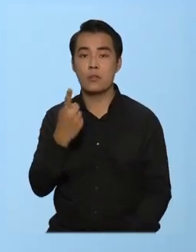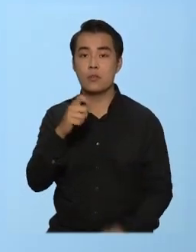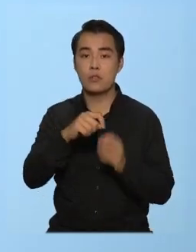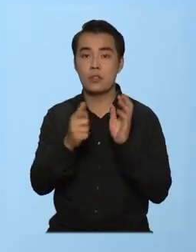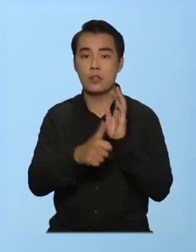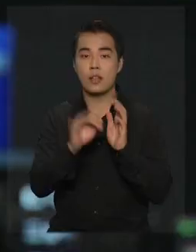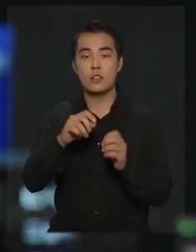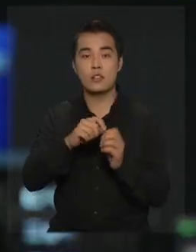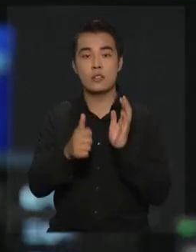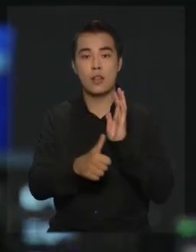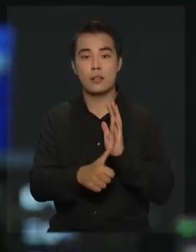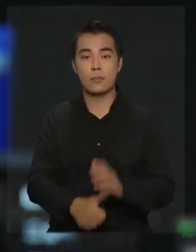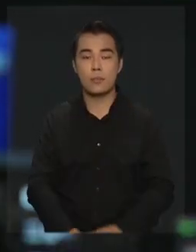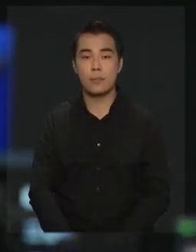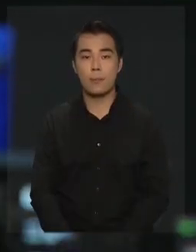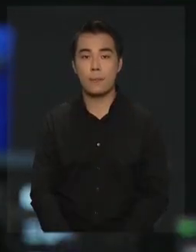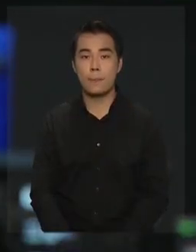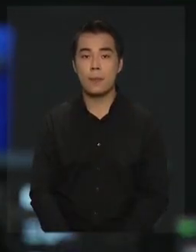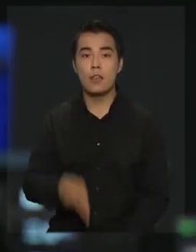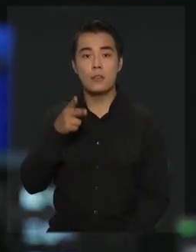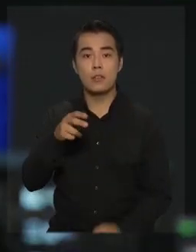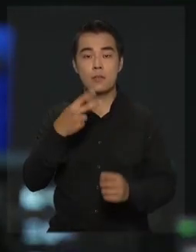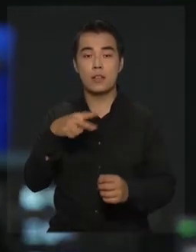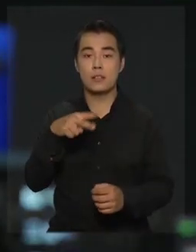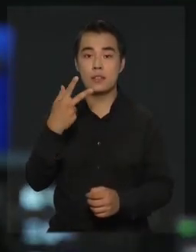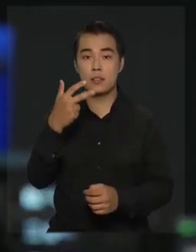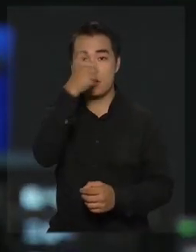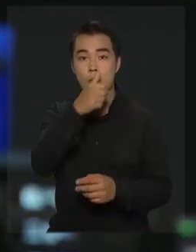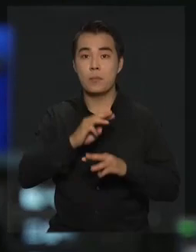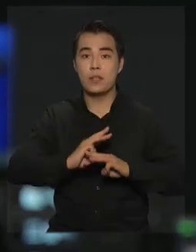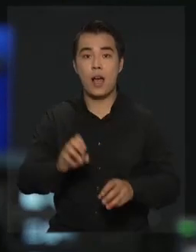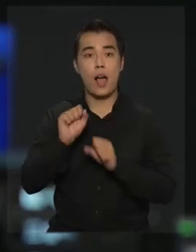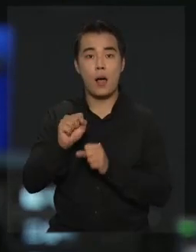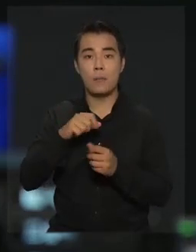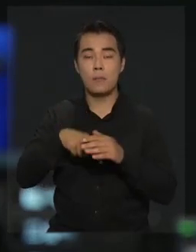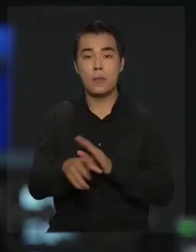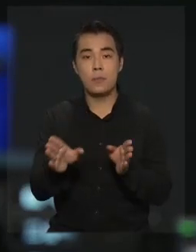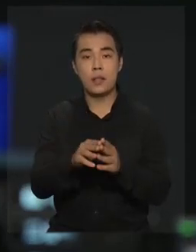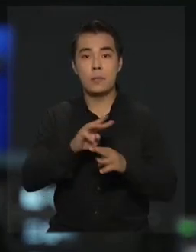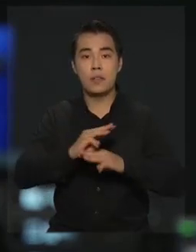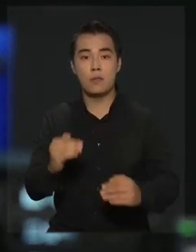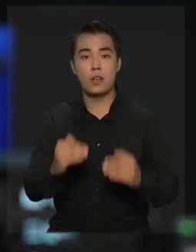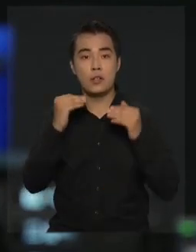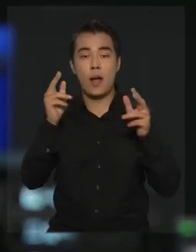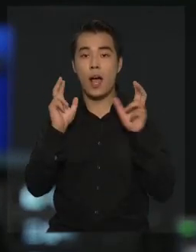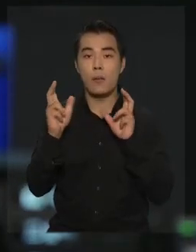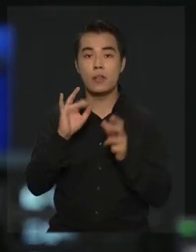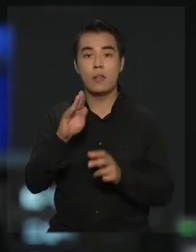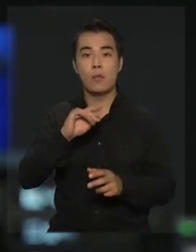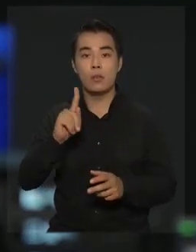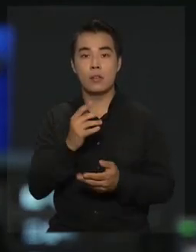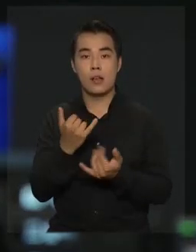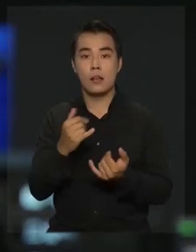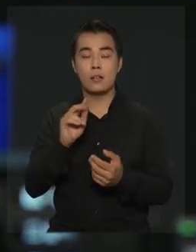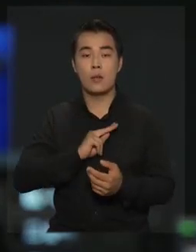116-16. В 2023 году Министерство обороны совместно с Министерством высшего образования и вузами